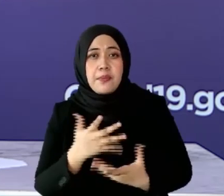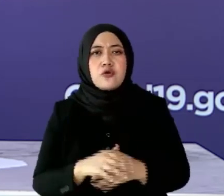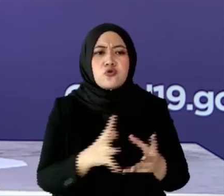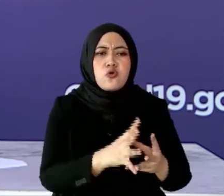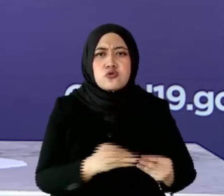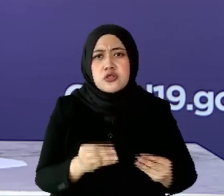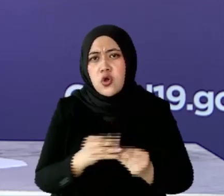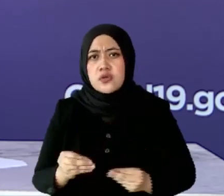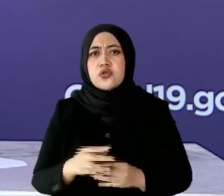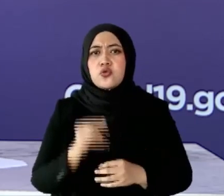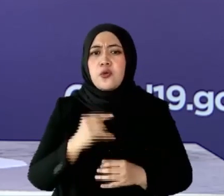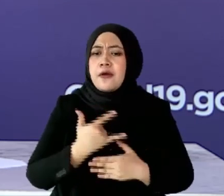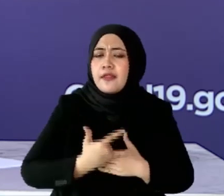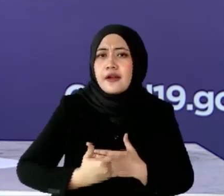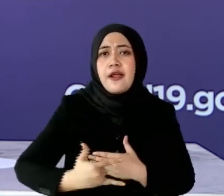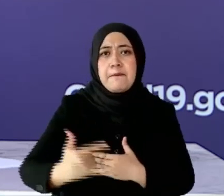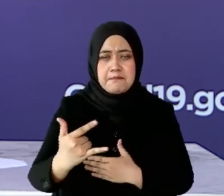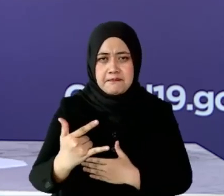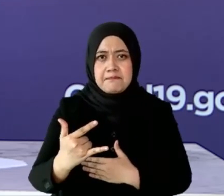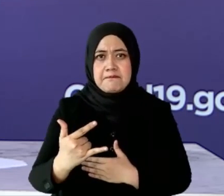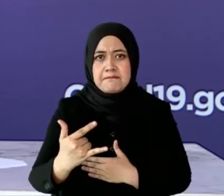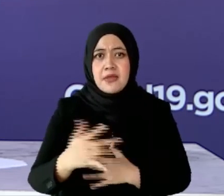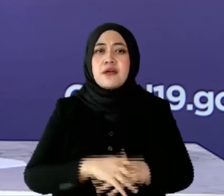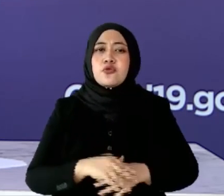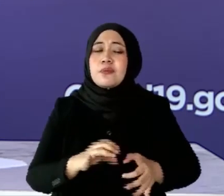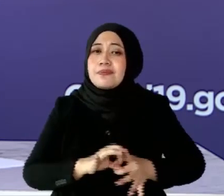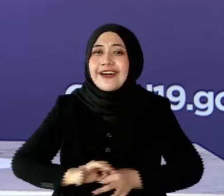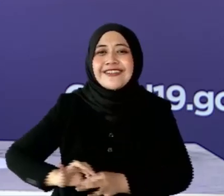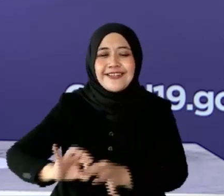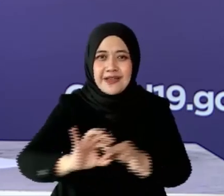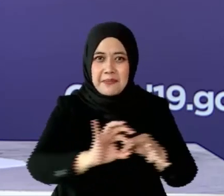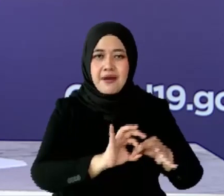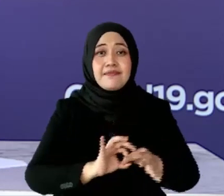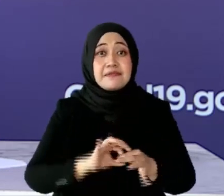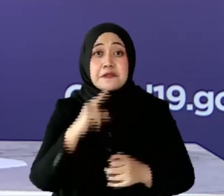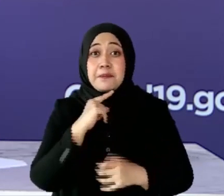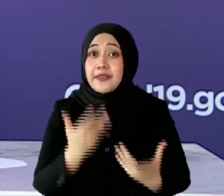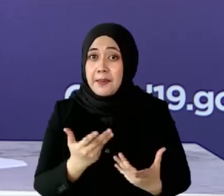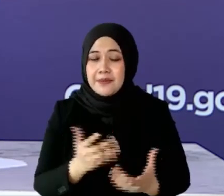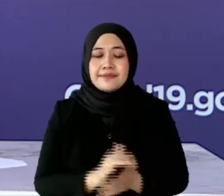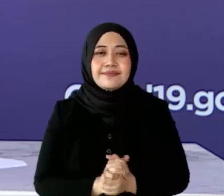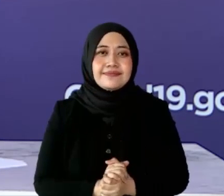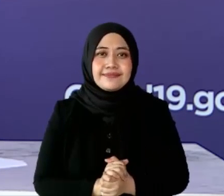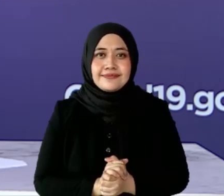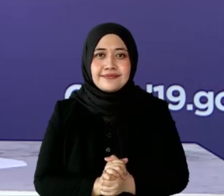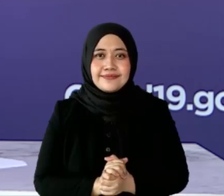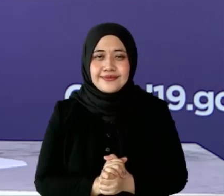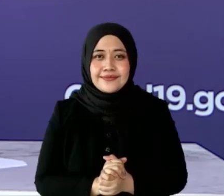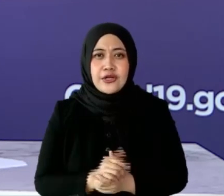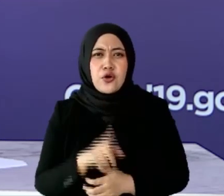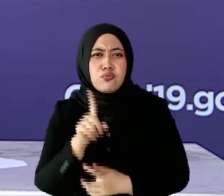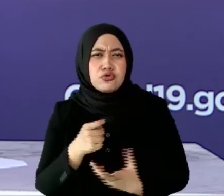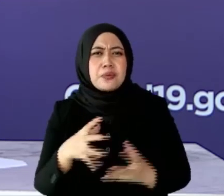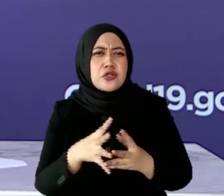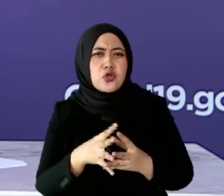berbagai solusi secara paralel secara kolektif di antaranya. Saat ini kita perlu melakukan